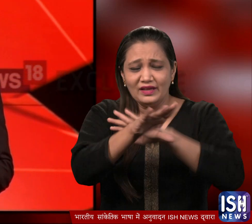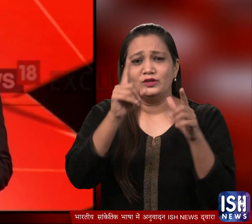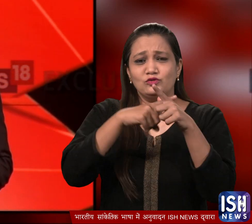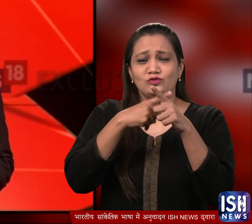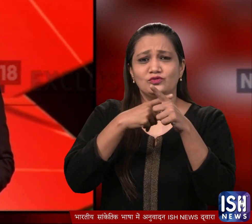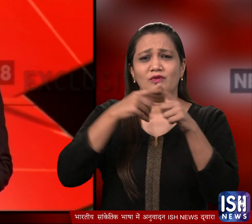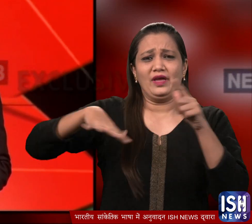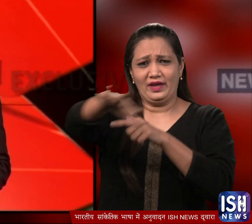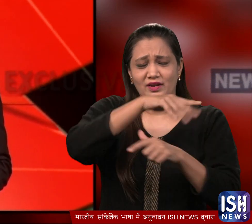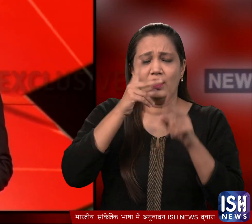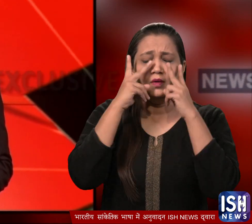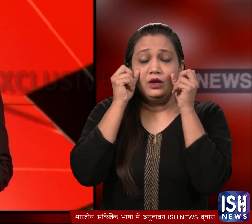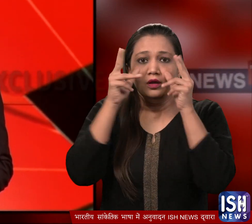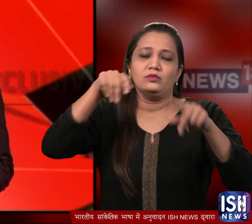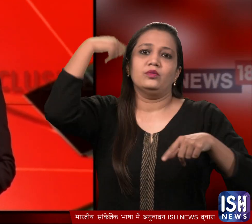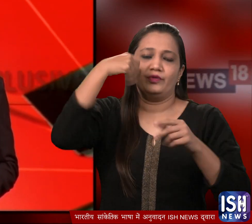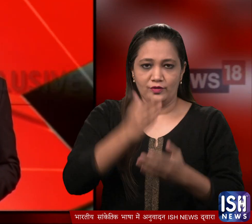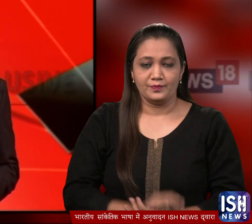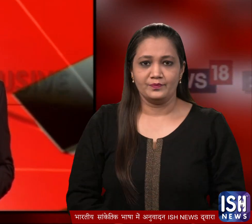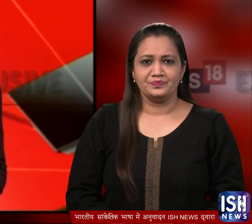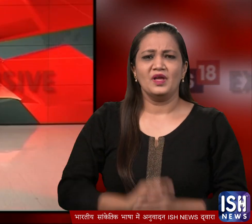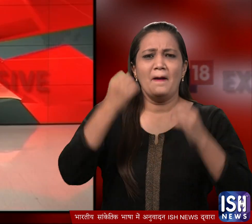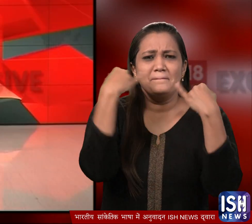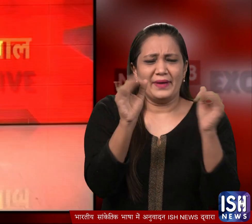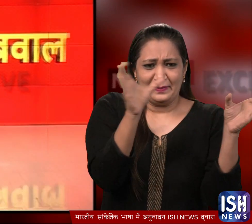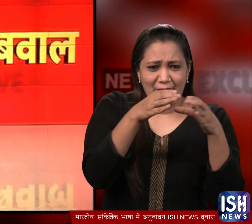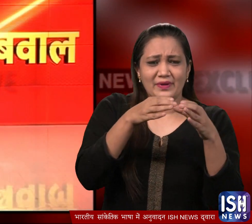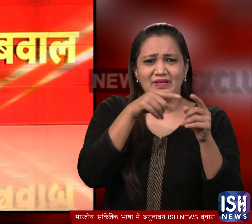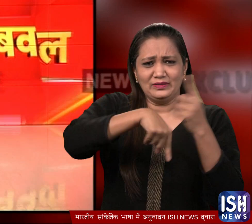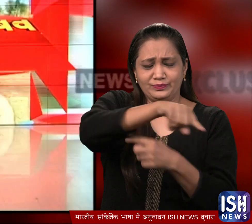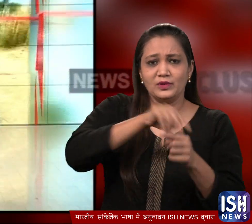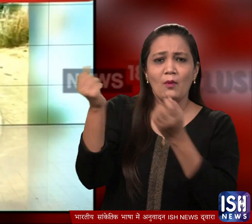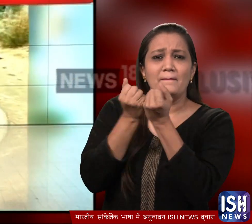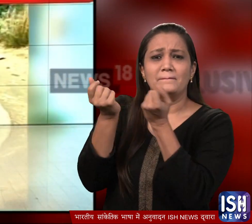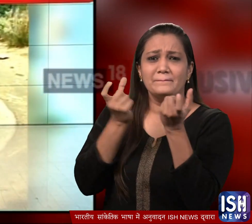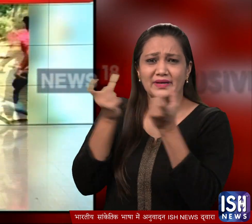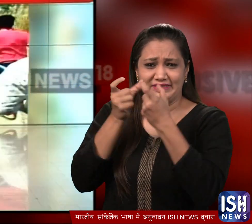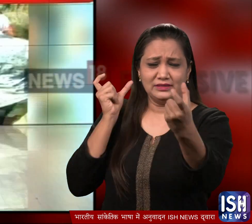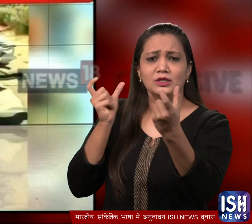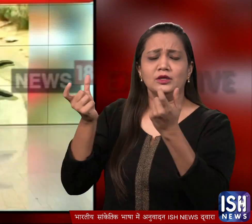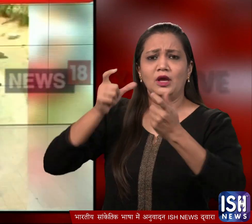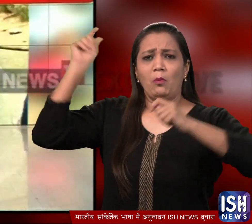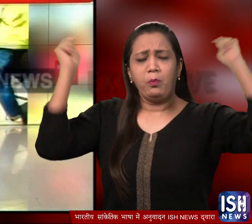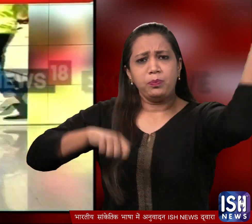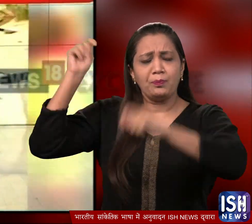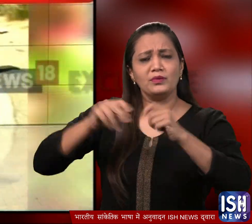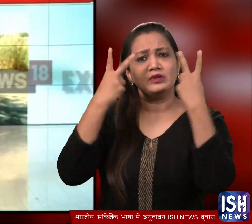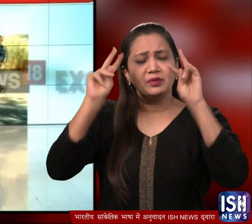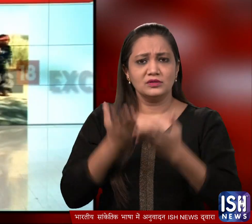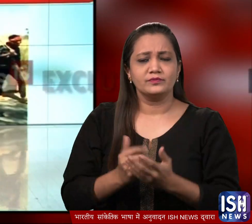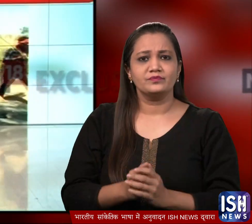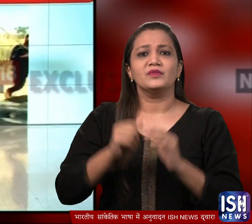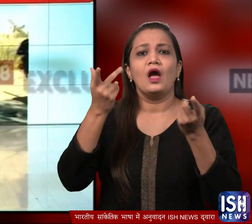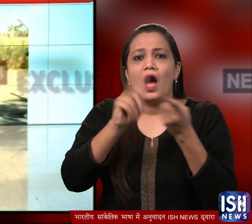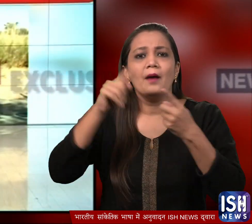राजस्थान के झुंझुनू से दिल दहला देने वाला एक वीडियो सामने आया जिसमें कुछ बदमाश लोगों से भरी एक बस पर हमला करते दिखाई दिए। आरोप